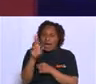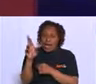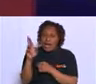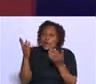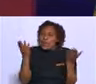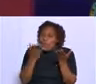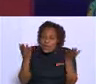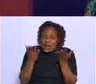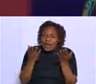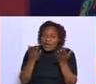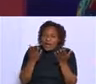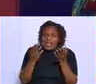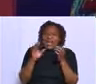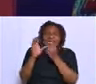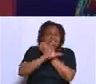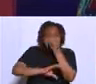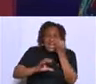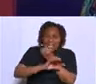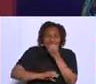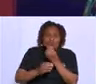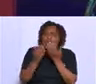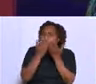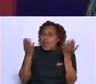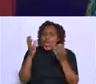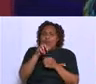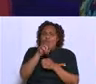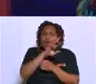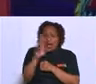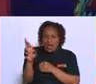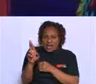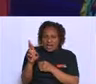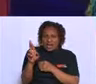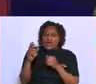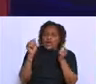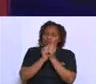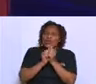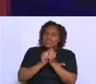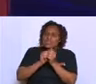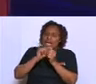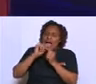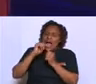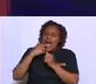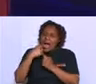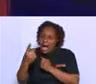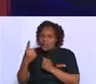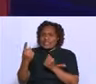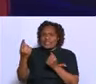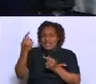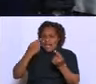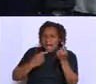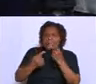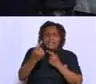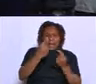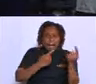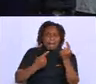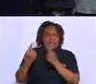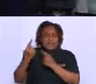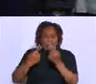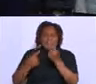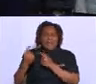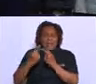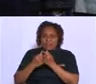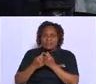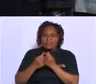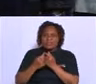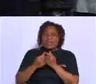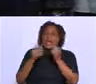popote mlipo. In whatever country you are. Nchi uliopo. With hundreds coming forward. Watu wanapoendelea kuja mbele mamia ya watu.